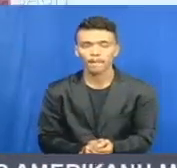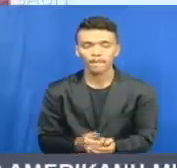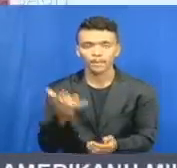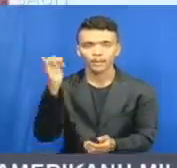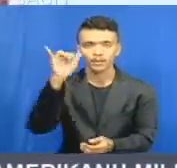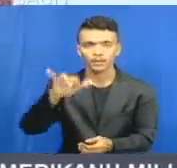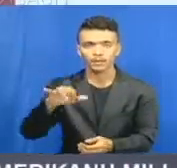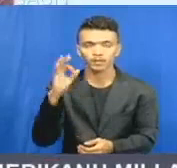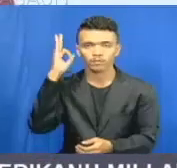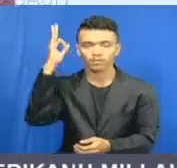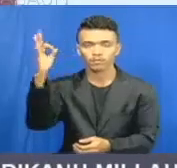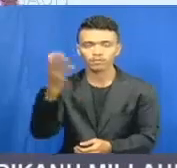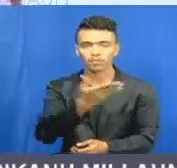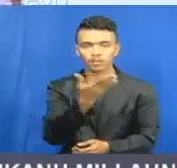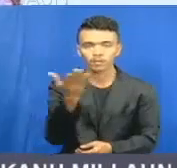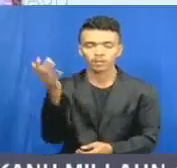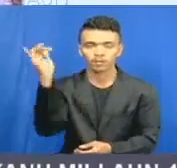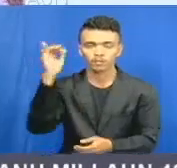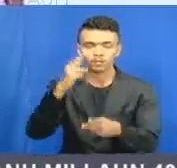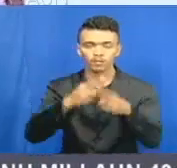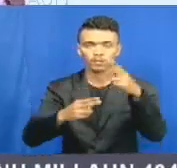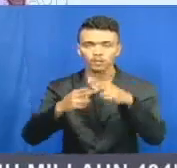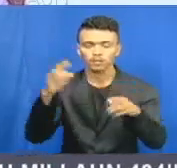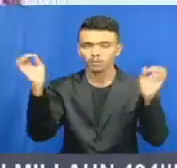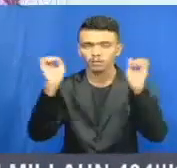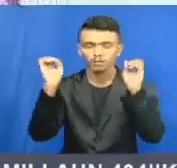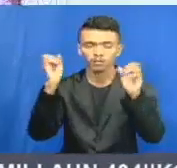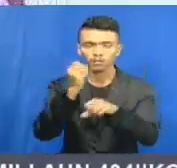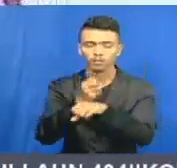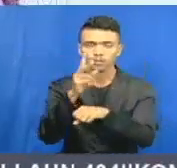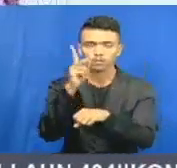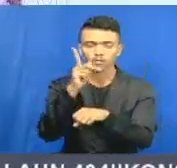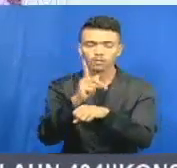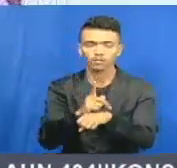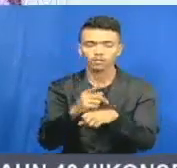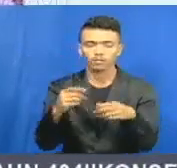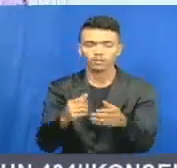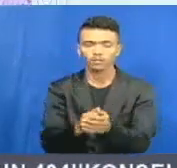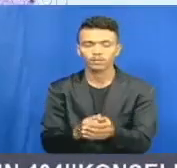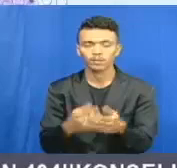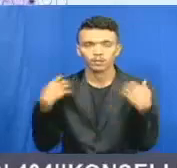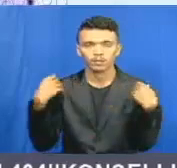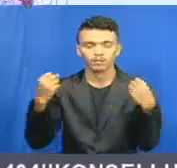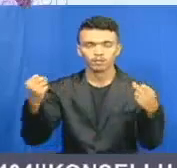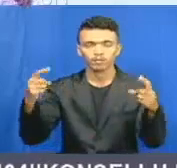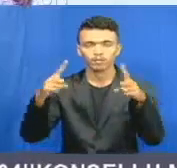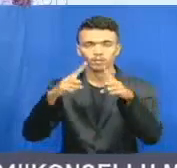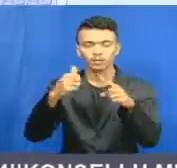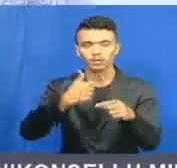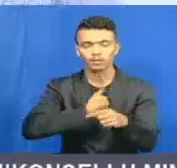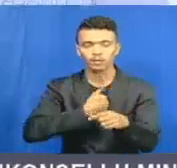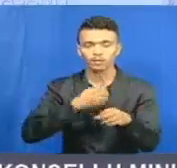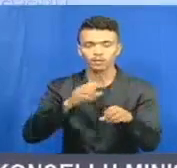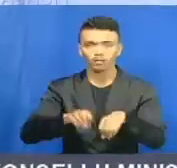futuro, né, e sernia liman rase, lá se ia se fope ne liman. Lebih esforsu tomak nih basirnya an, insa